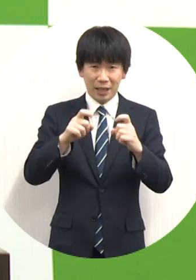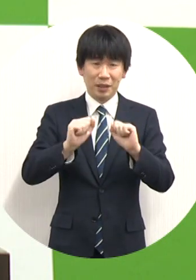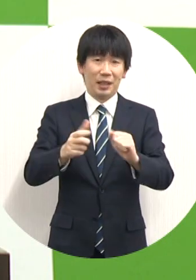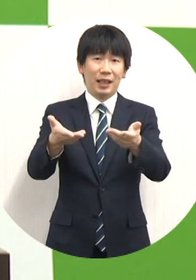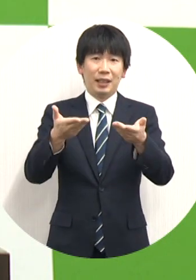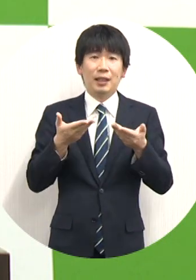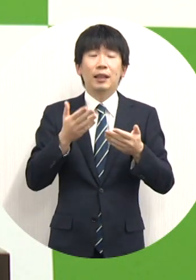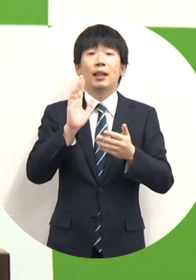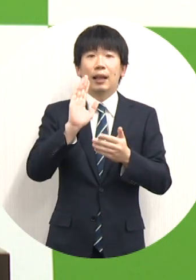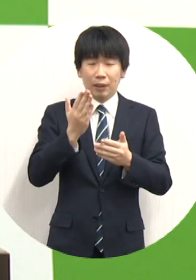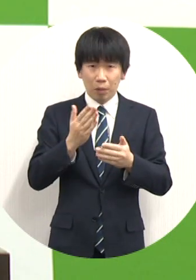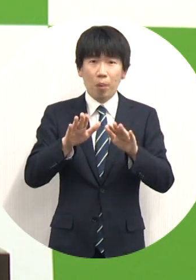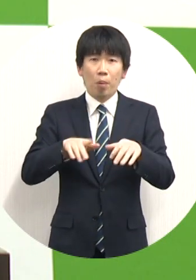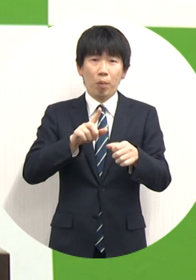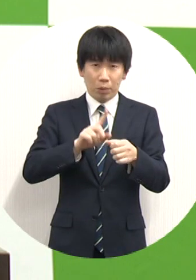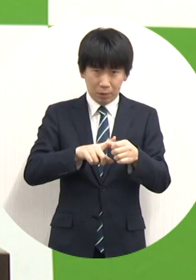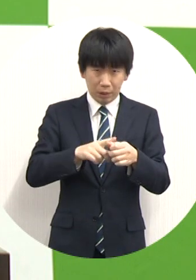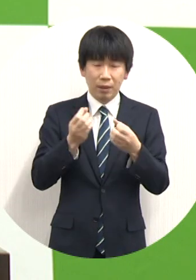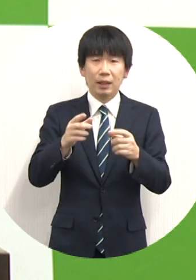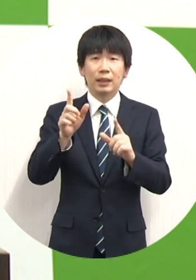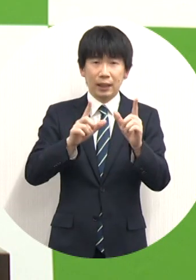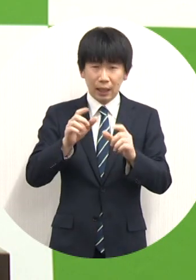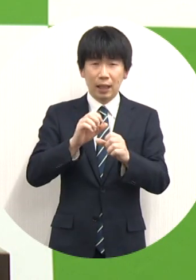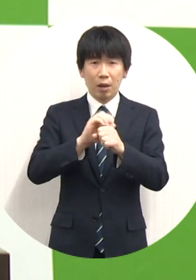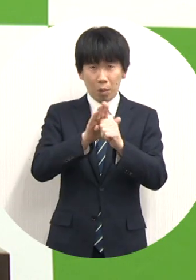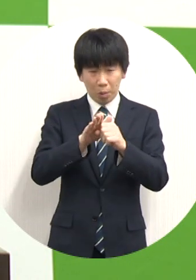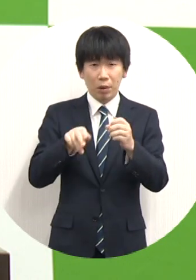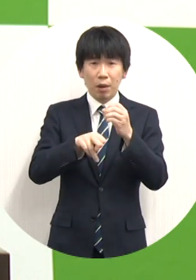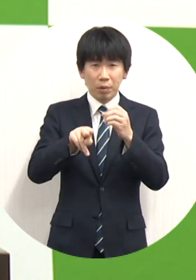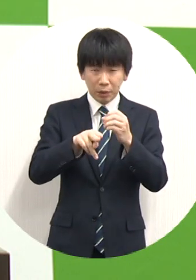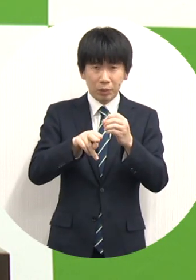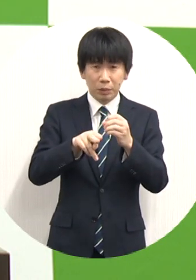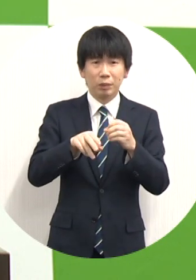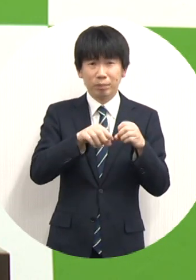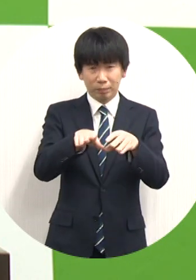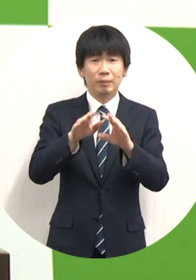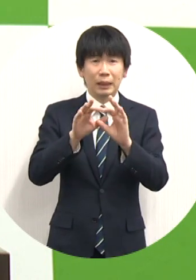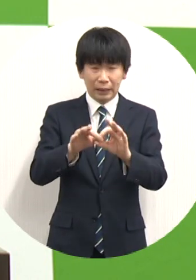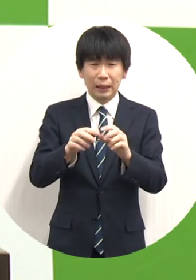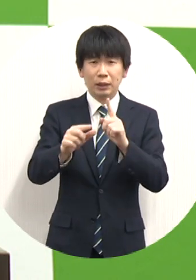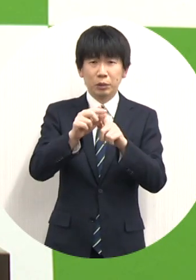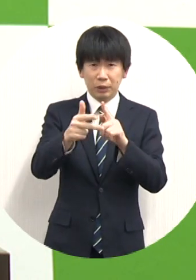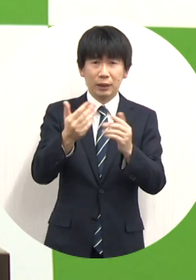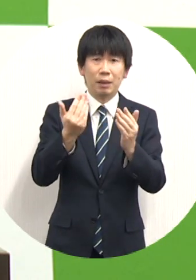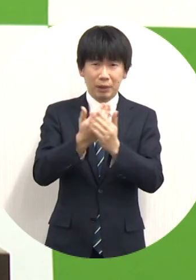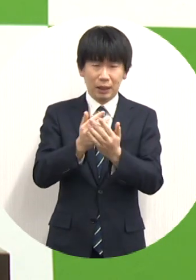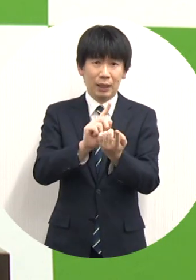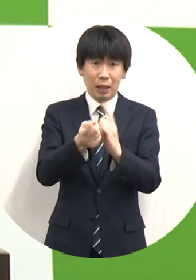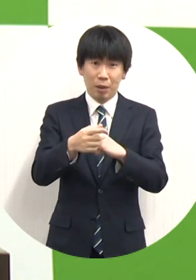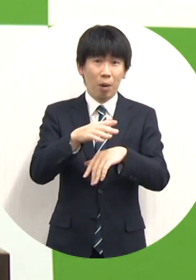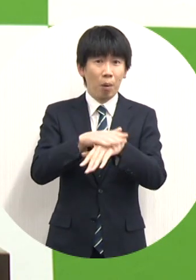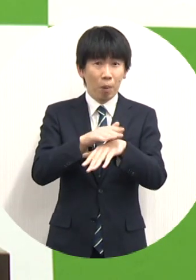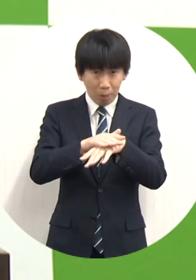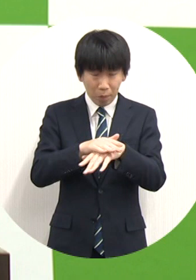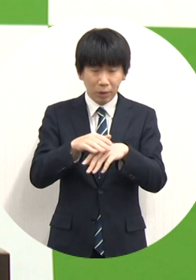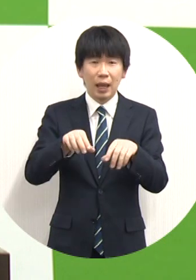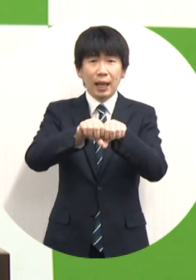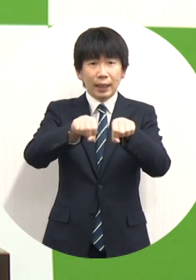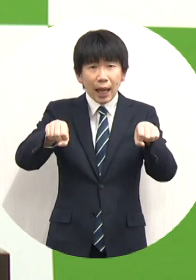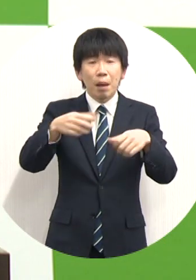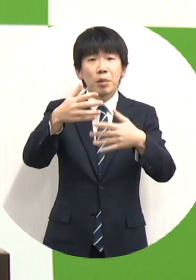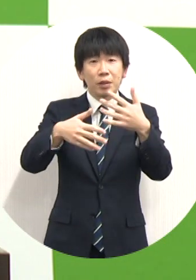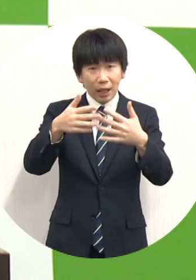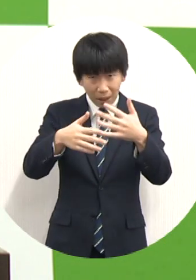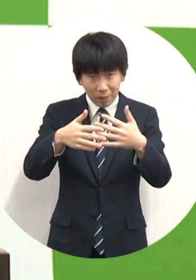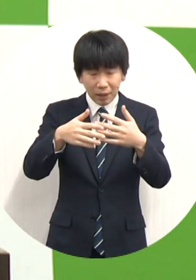今年は新型コロナの影響で中止となったためこうしてケーブルテレビや動画配信という形で